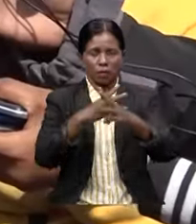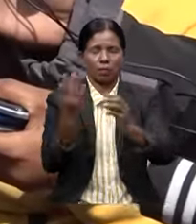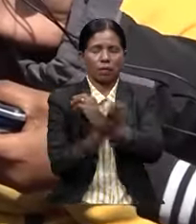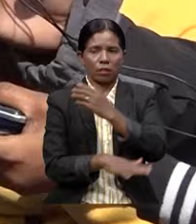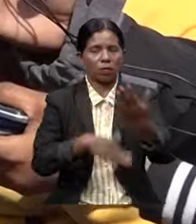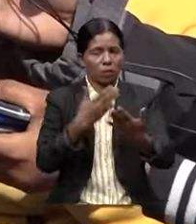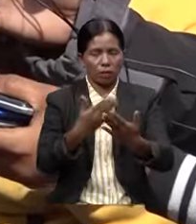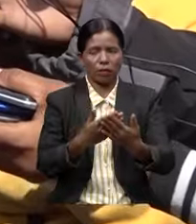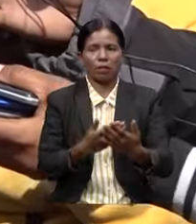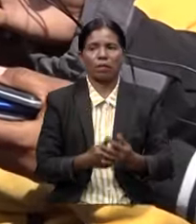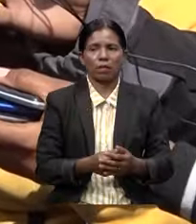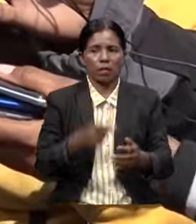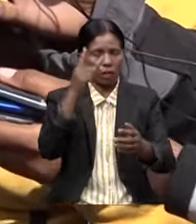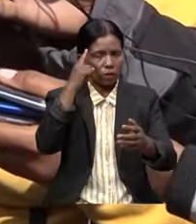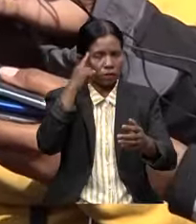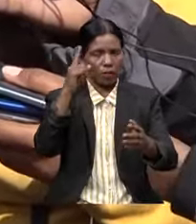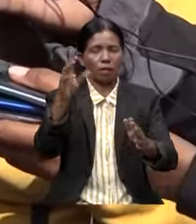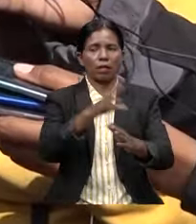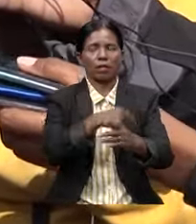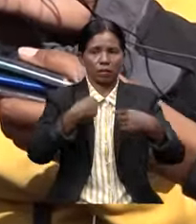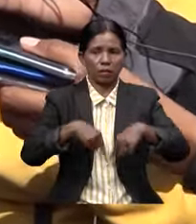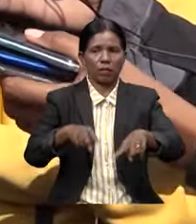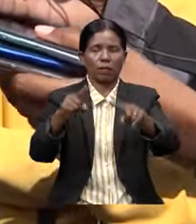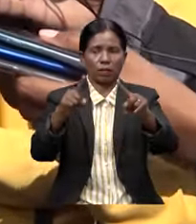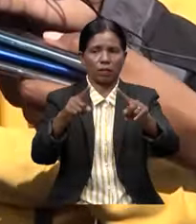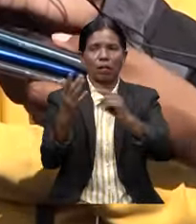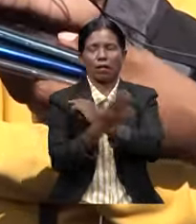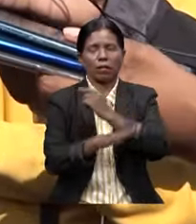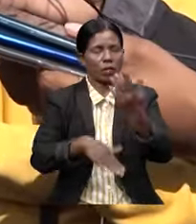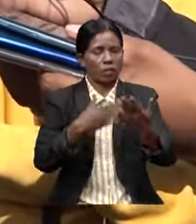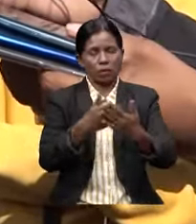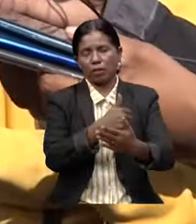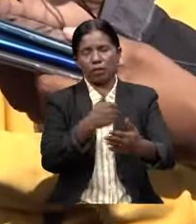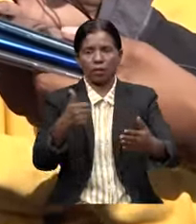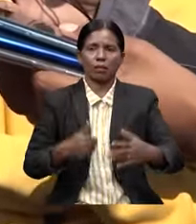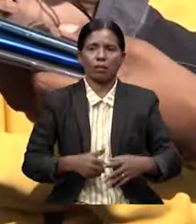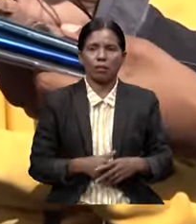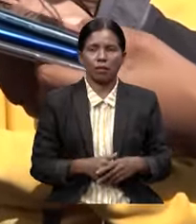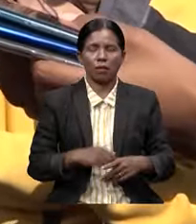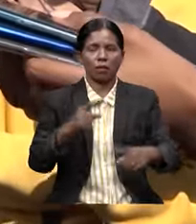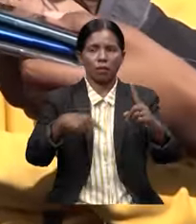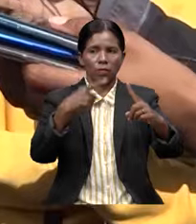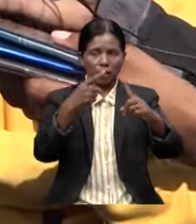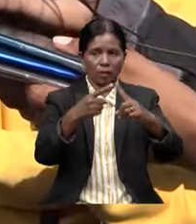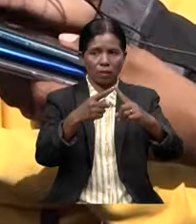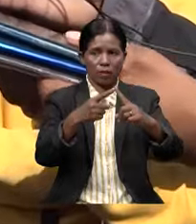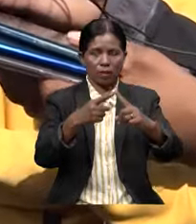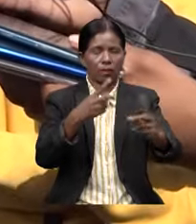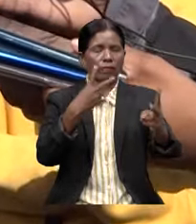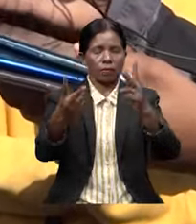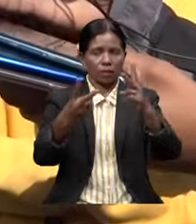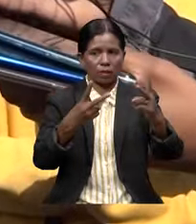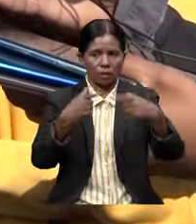sirahotu kata hanoi ndi natu bele baia na saung sel kulebe Wanjira turista sira